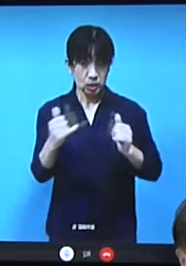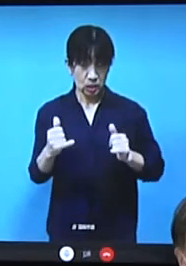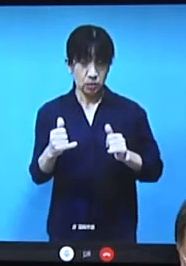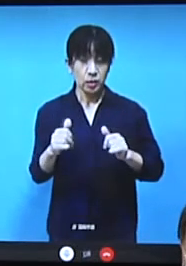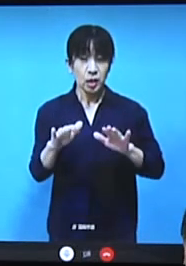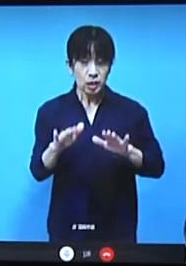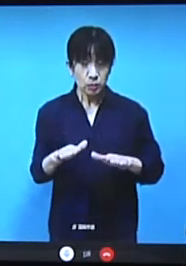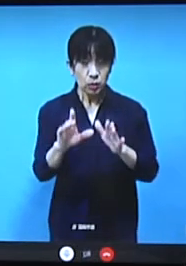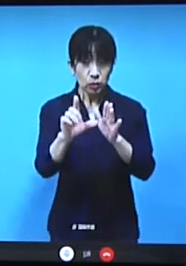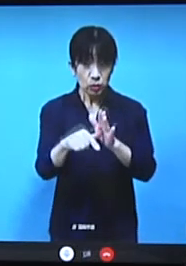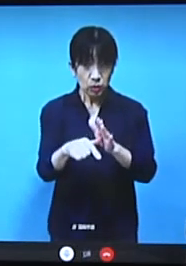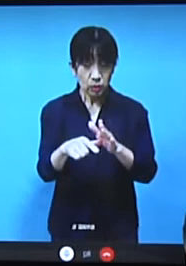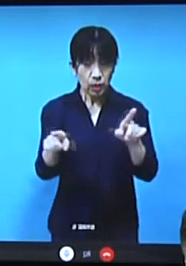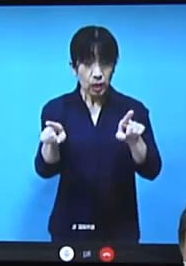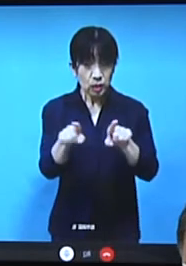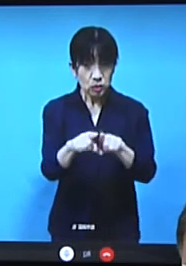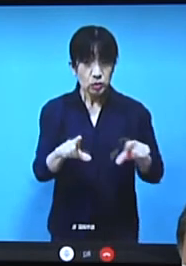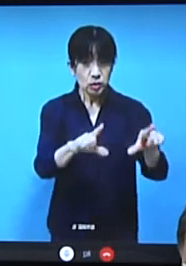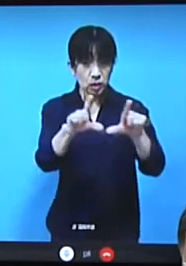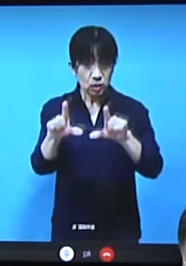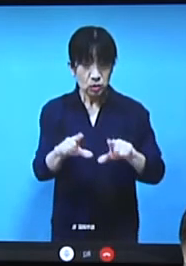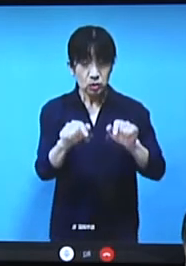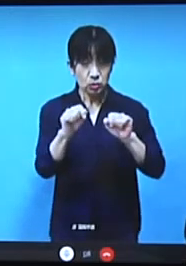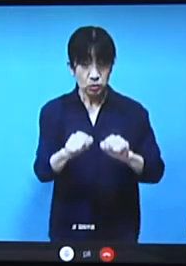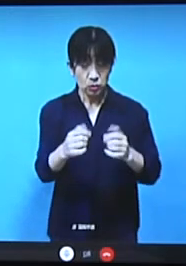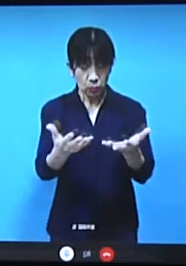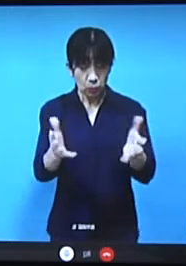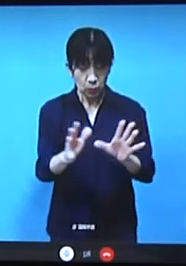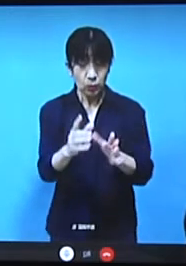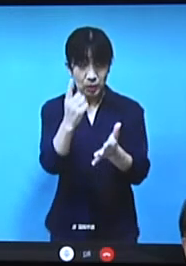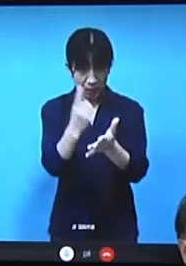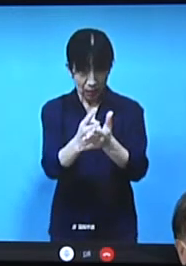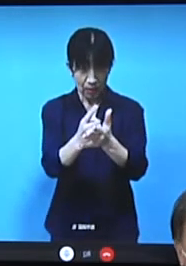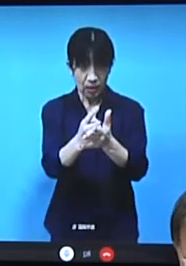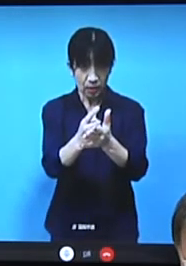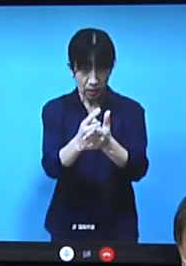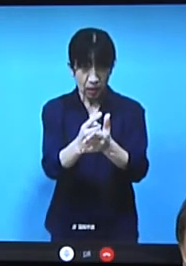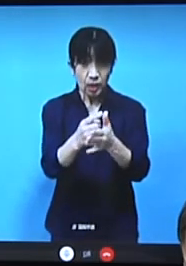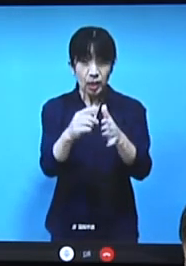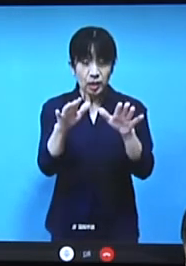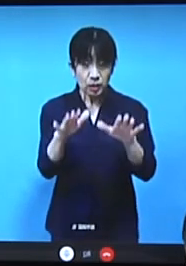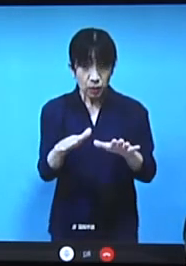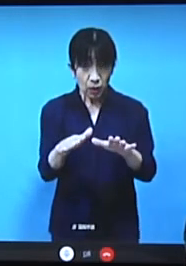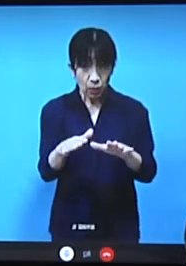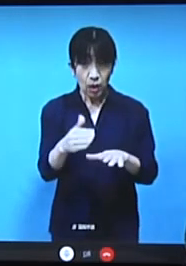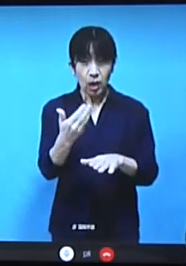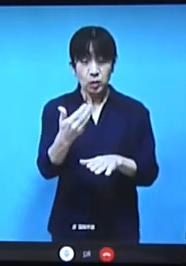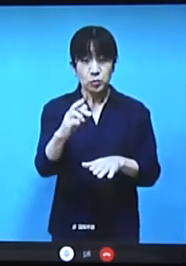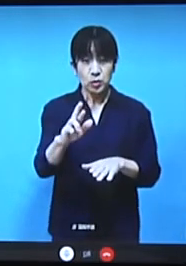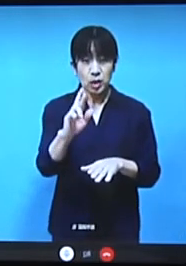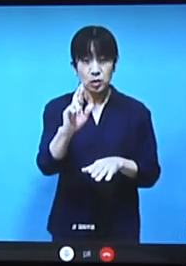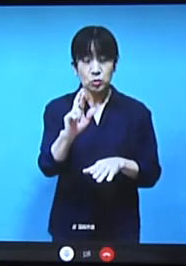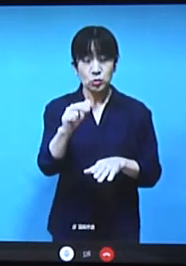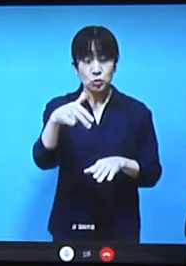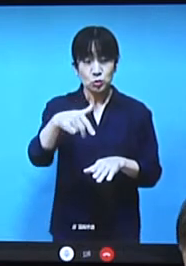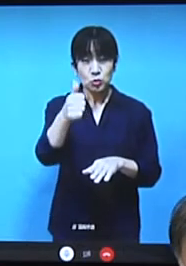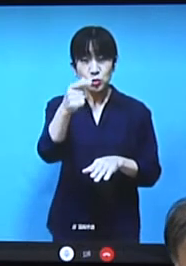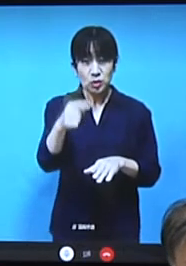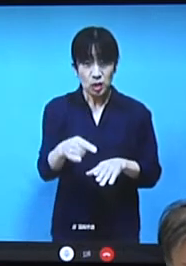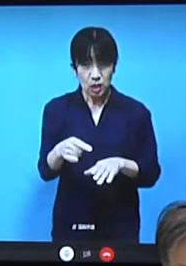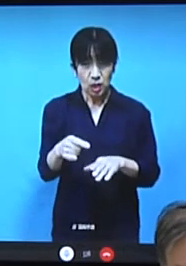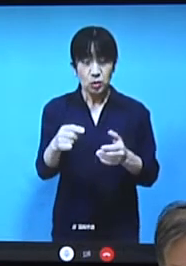ね、同居されている方だけが感染者ですので、現時点ではですね、クラスターとして特別な対応をするという予定はございません